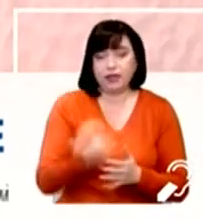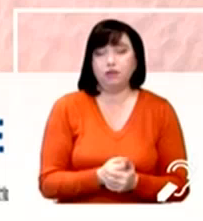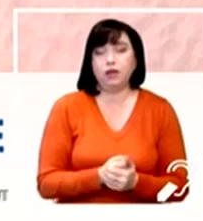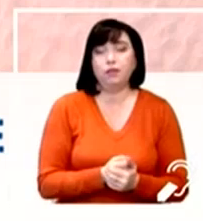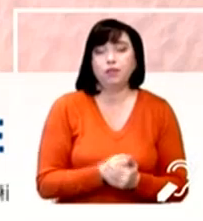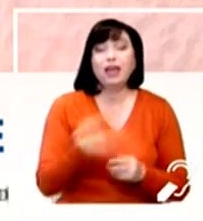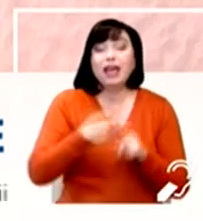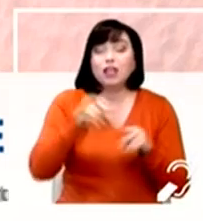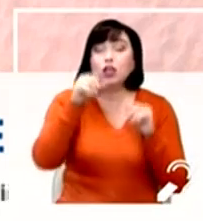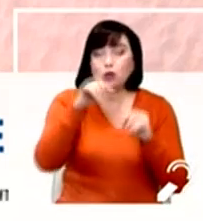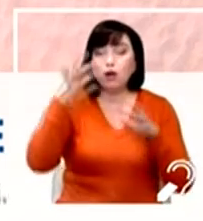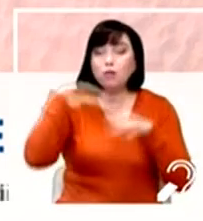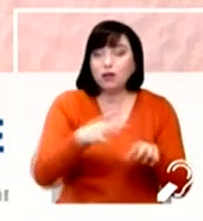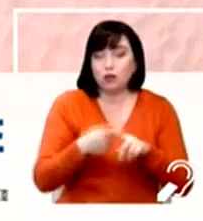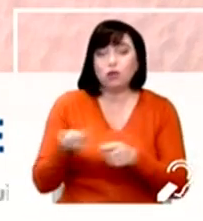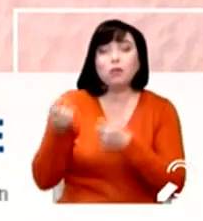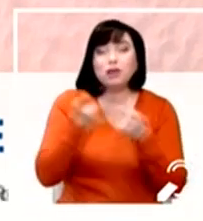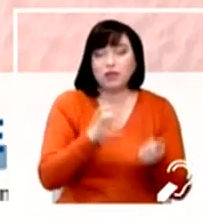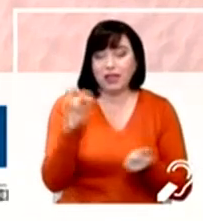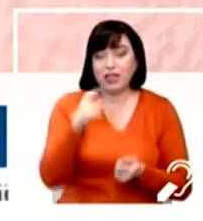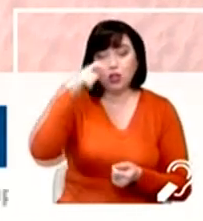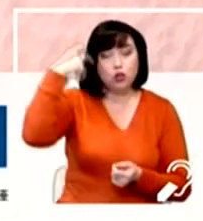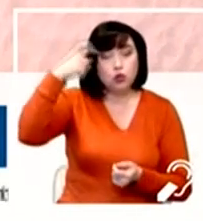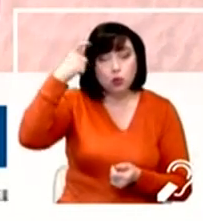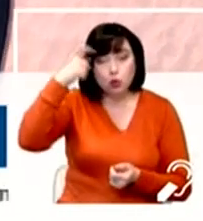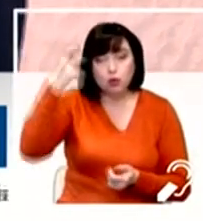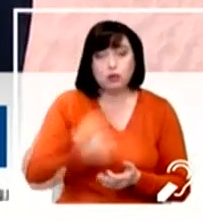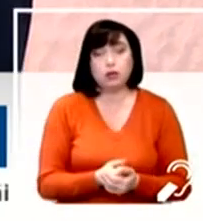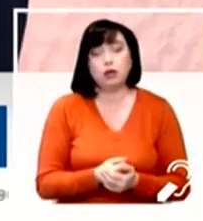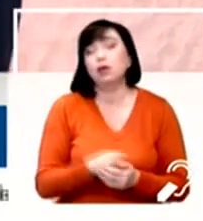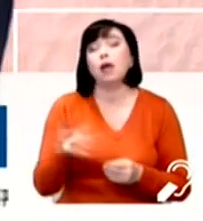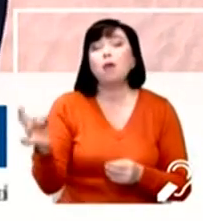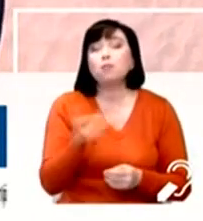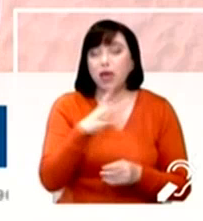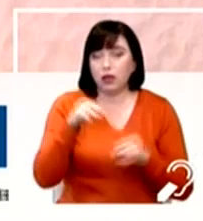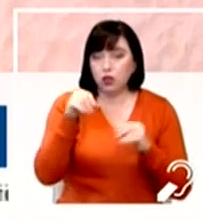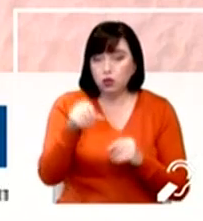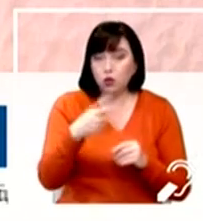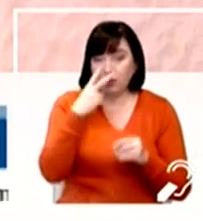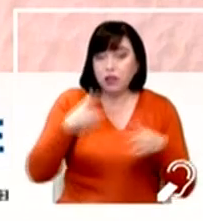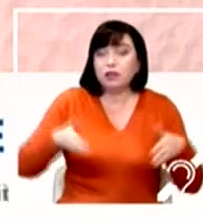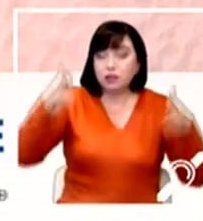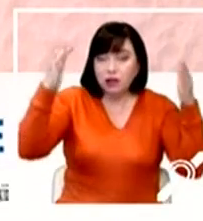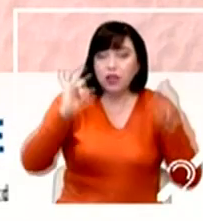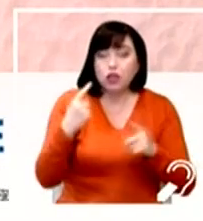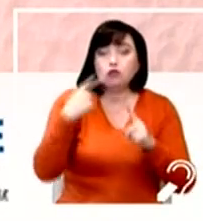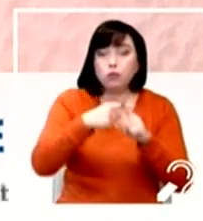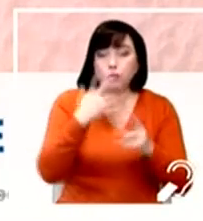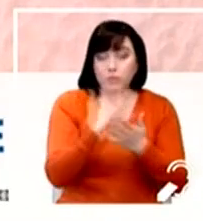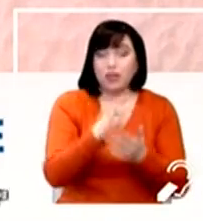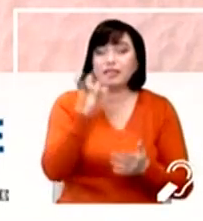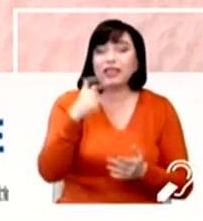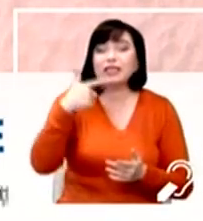mare care este adusă sau importată din Turcia, sare albă care e pe jos și pe pereți, și avem sare importată